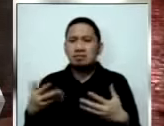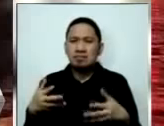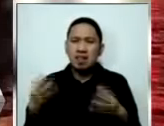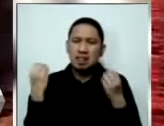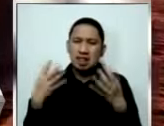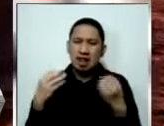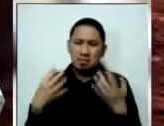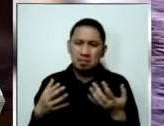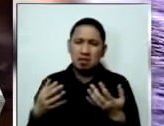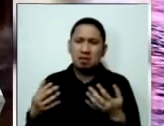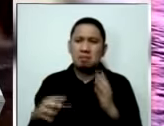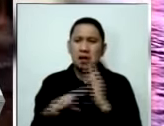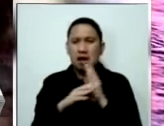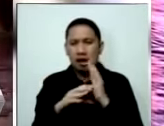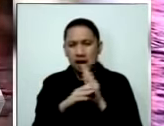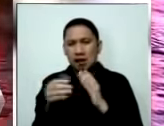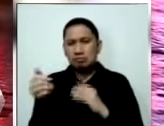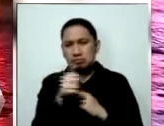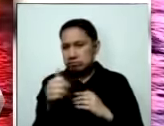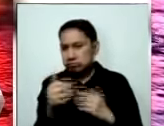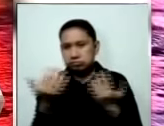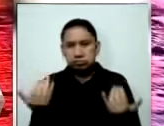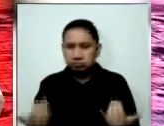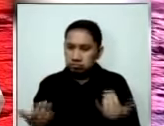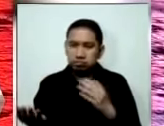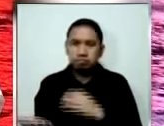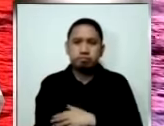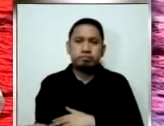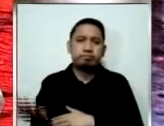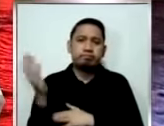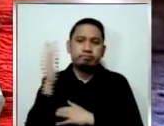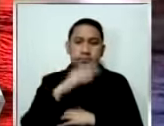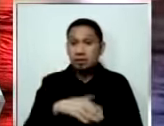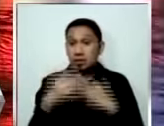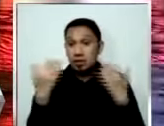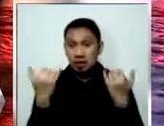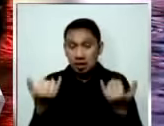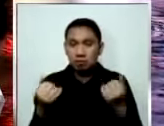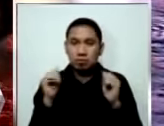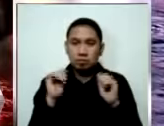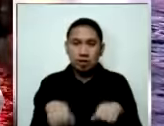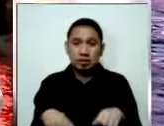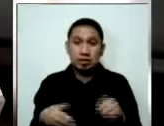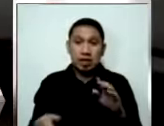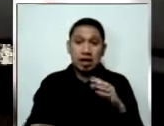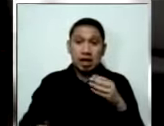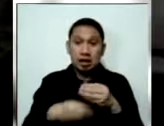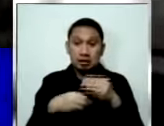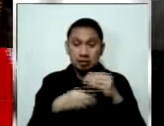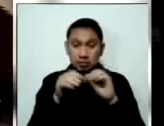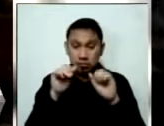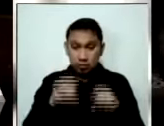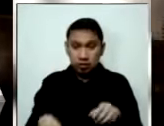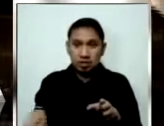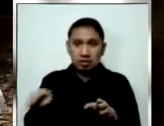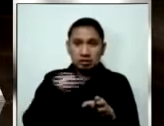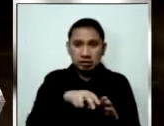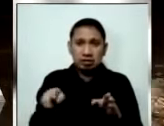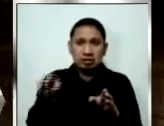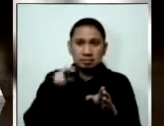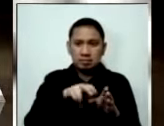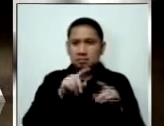transportasyon ngayong araw. Pero kahit na dinagdagan yung mga pwedeng sakyan, ay marami pa rin yung hirap sa masasakyan.